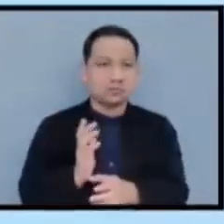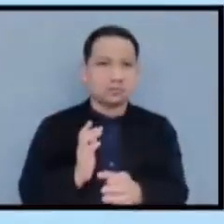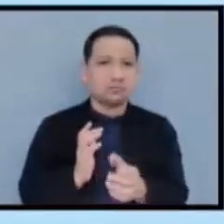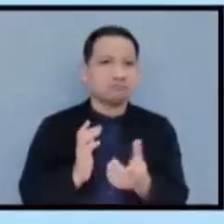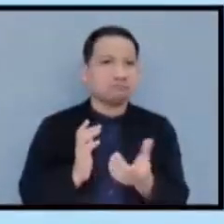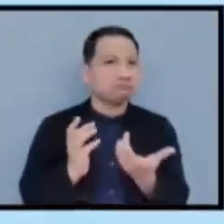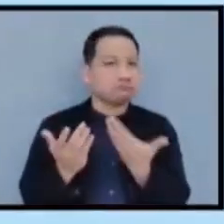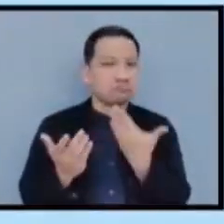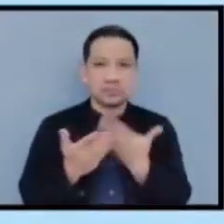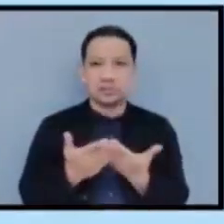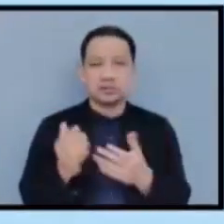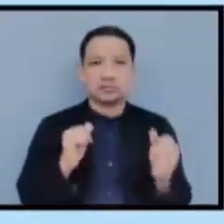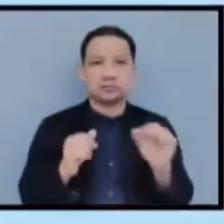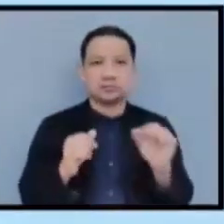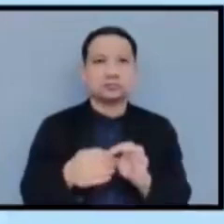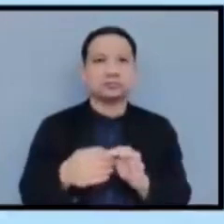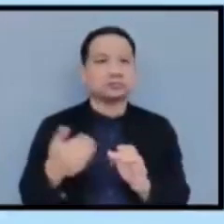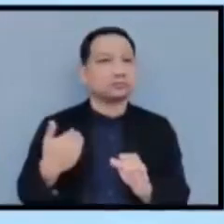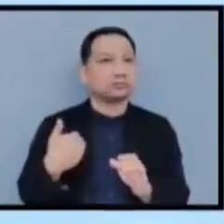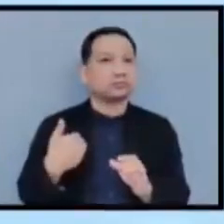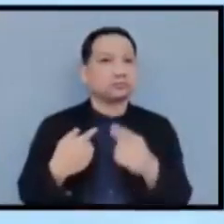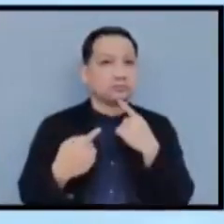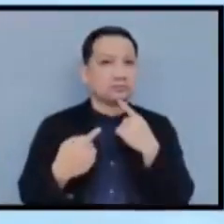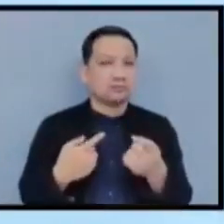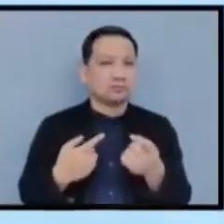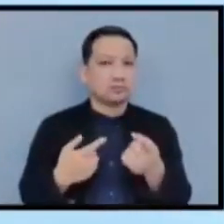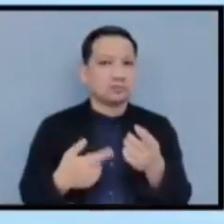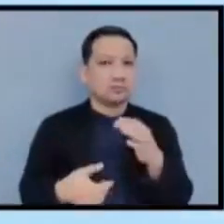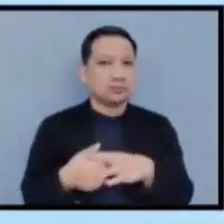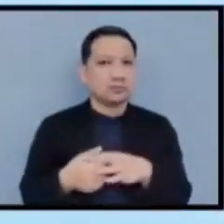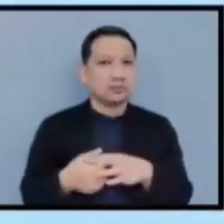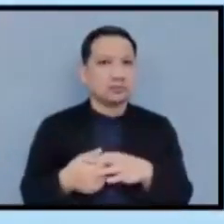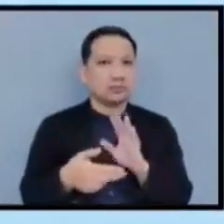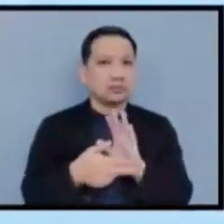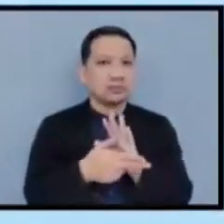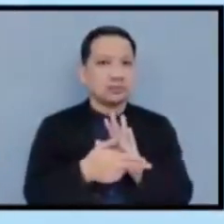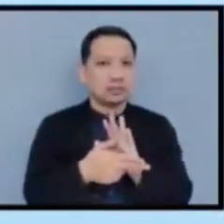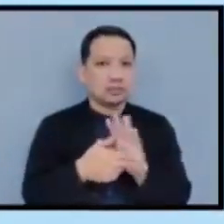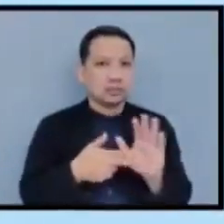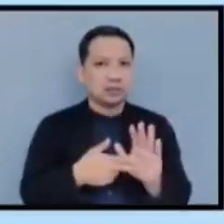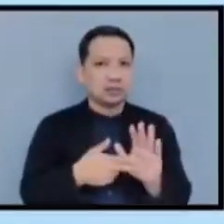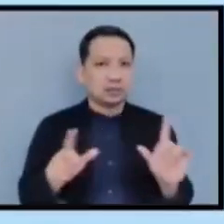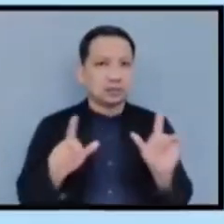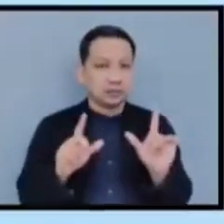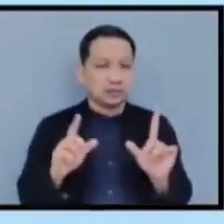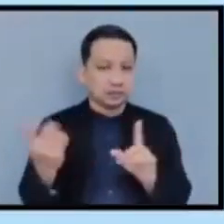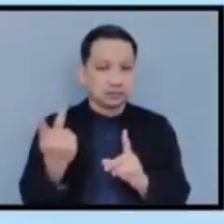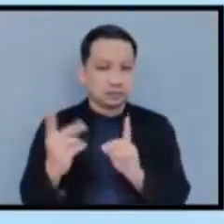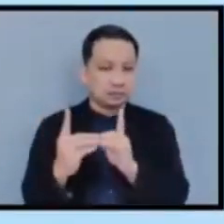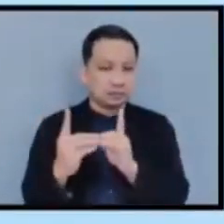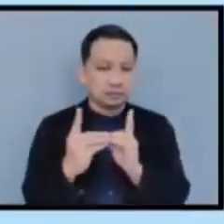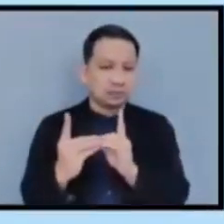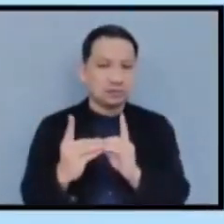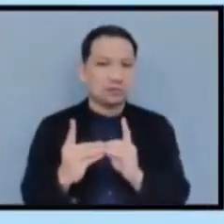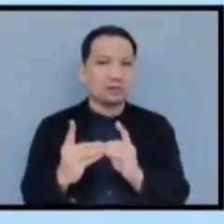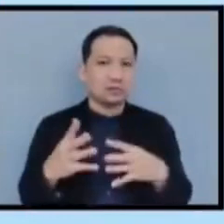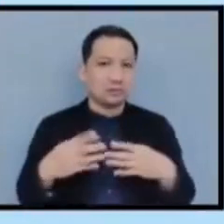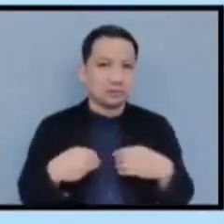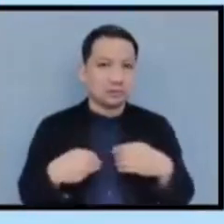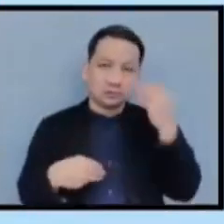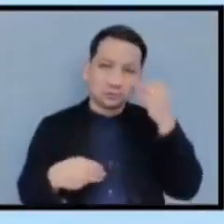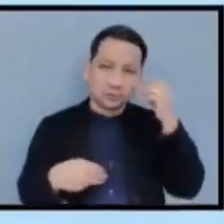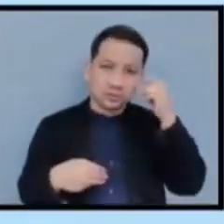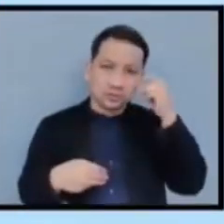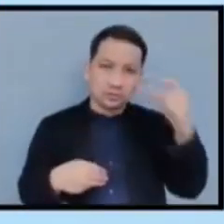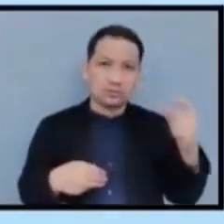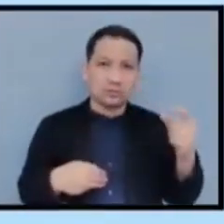aktor, bagamat hindi pa nila masabi ang kanilang label, ay exclusively dating naman daw sila. At pag-amin pa ni Marco, very